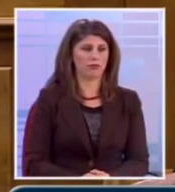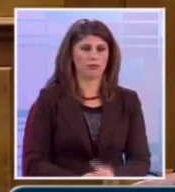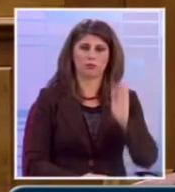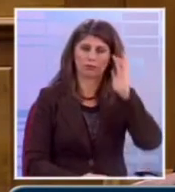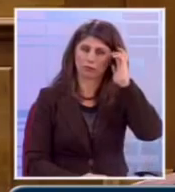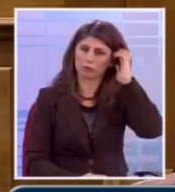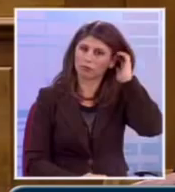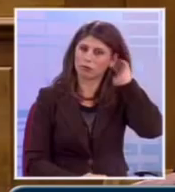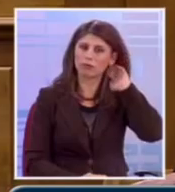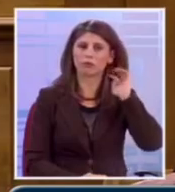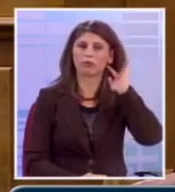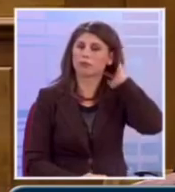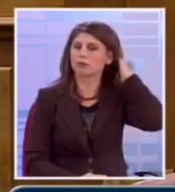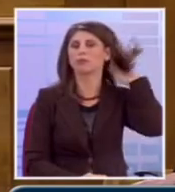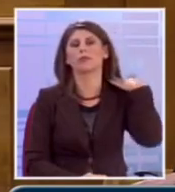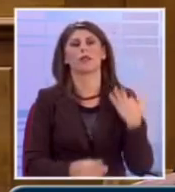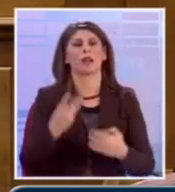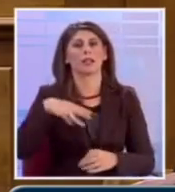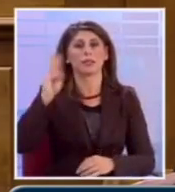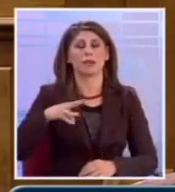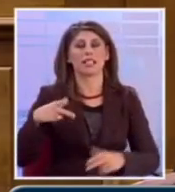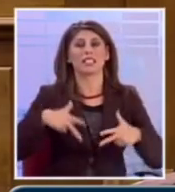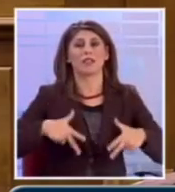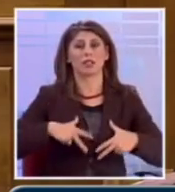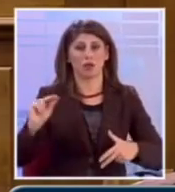Τρεις μέρες οι κυβερνητικοί βουλευτές